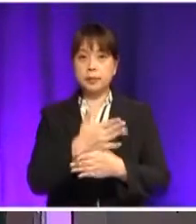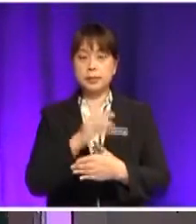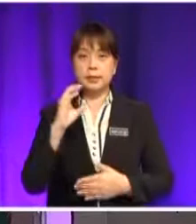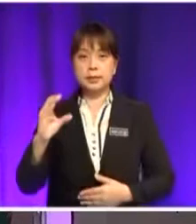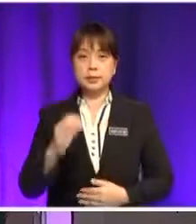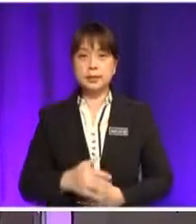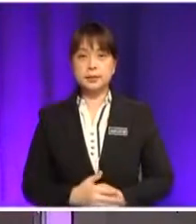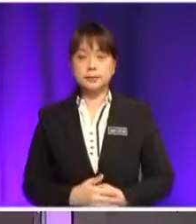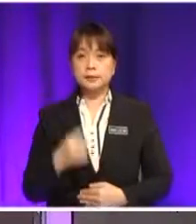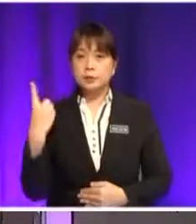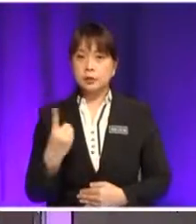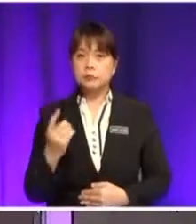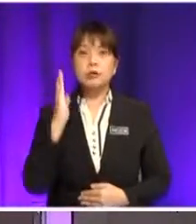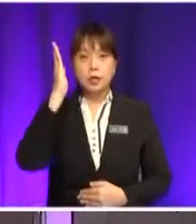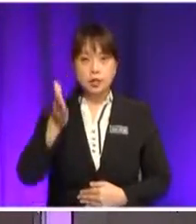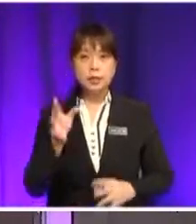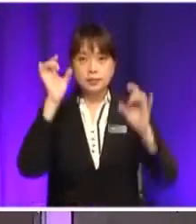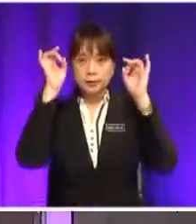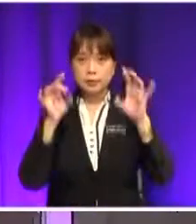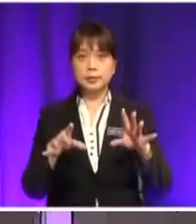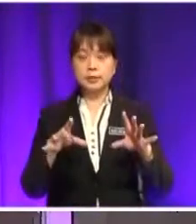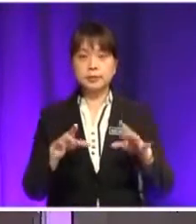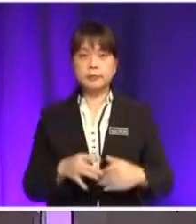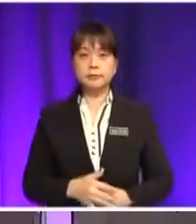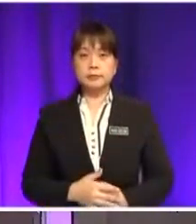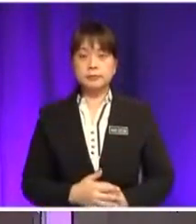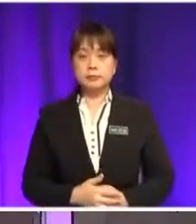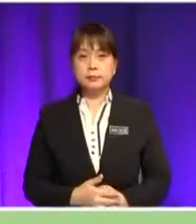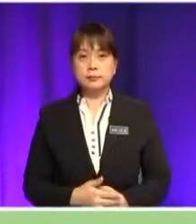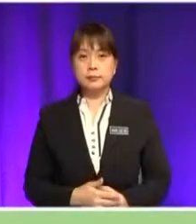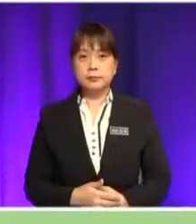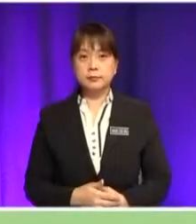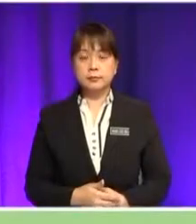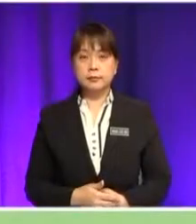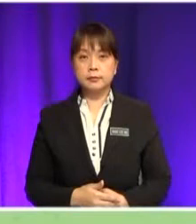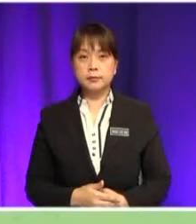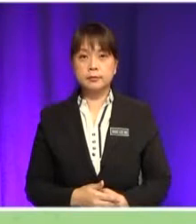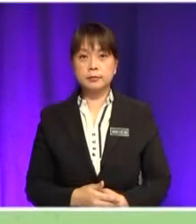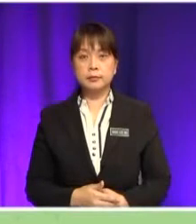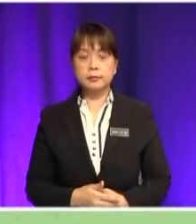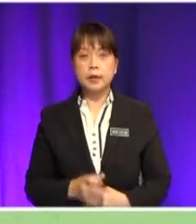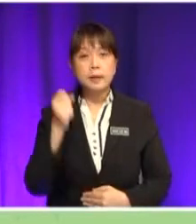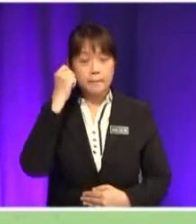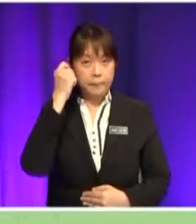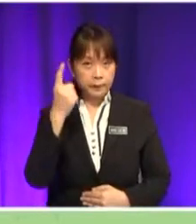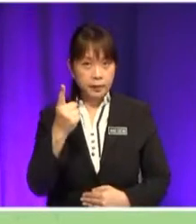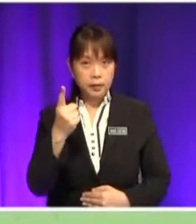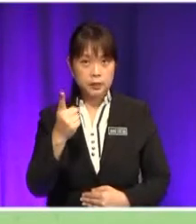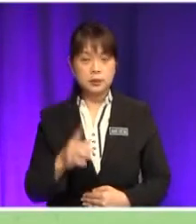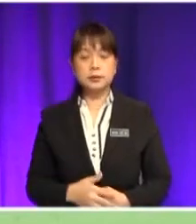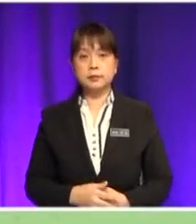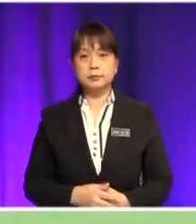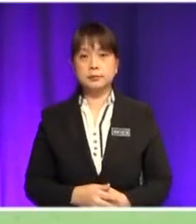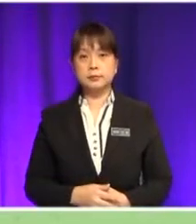ini selalunya dia akan menguji aspek mengingat memahami mengaplikasi dan